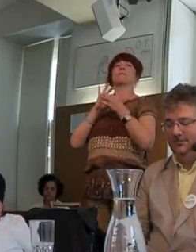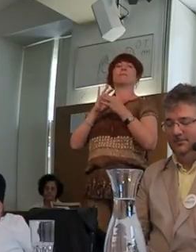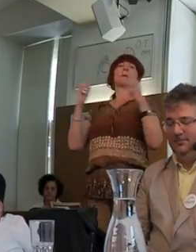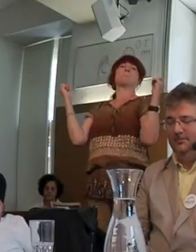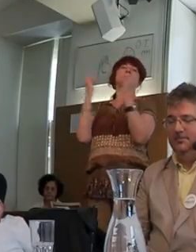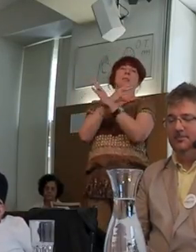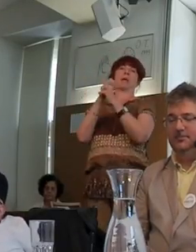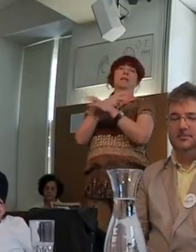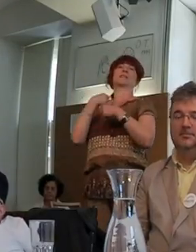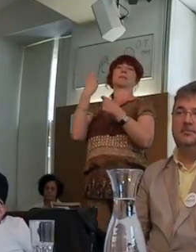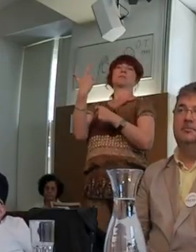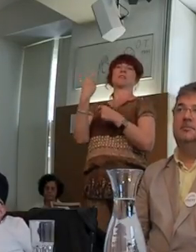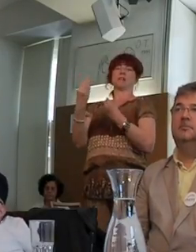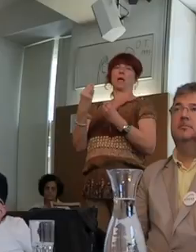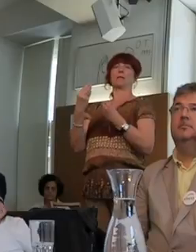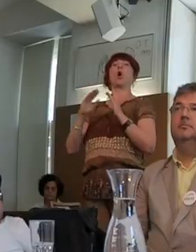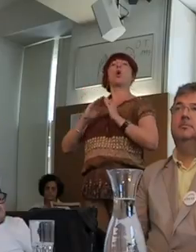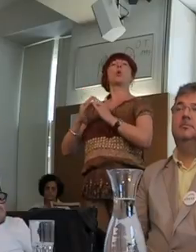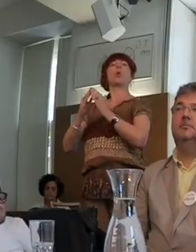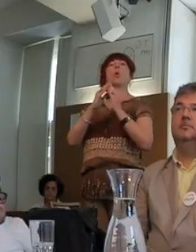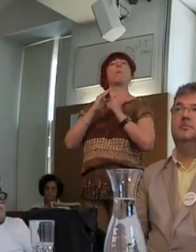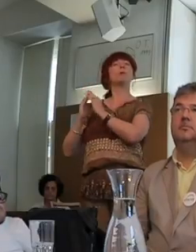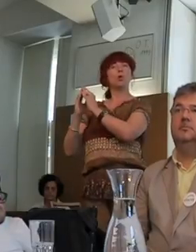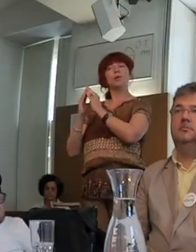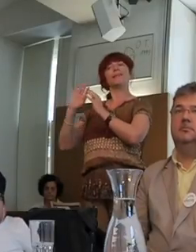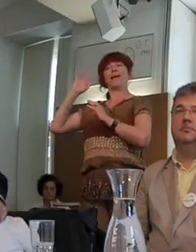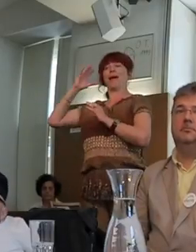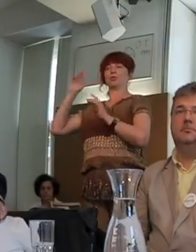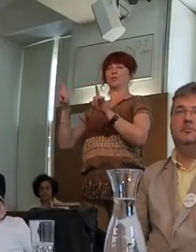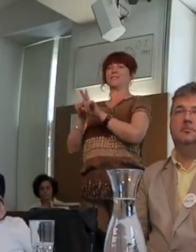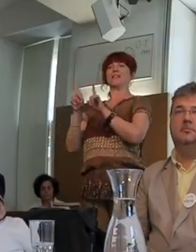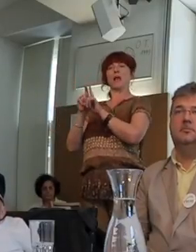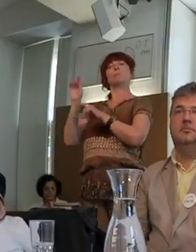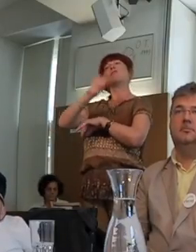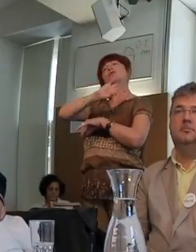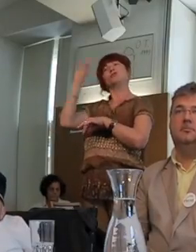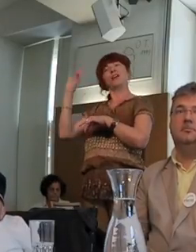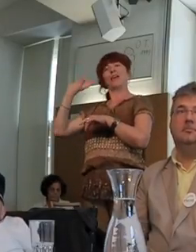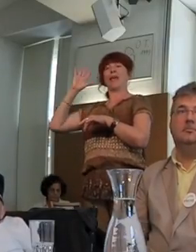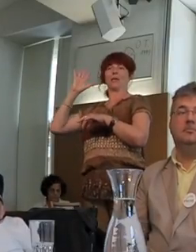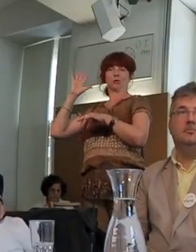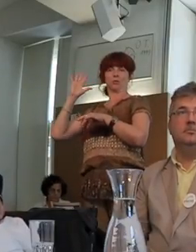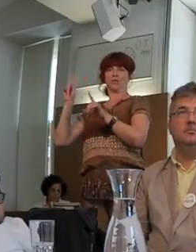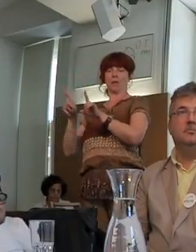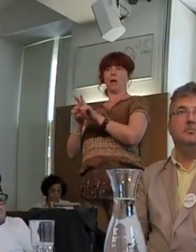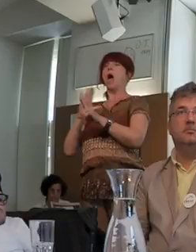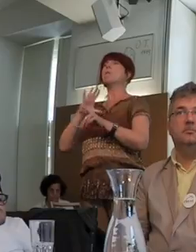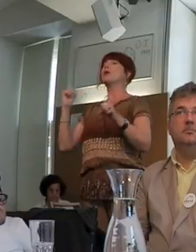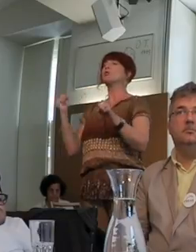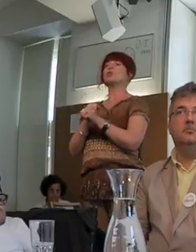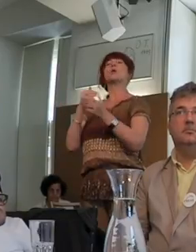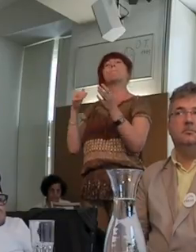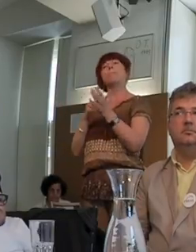sagen. Community Radio, so wie es auch Frickradio ist und war, sind eine gute Sache. Trotzdem werden wir beides brauchen. Wir